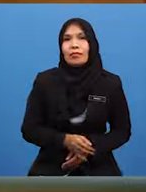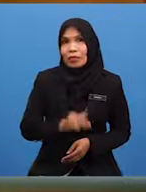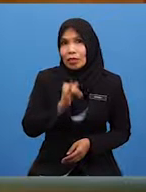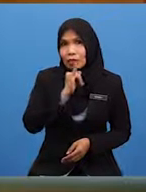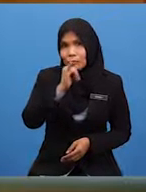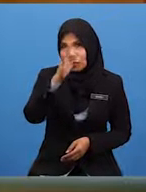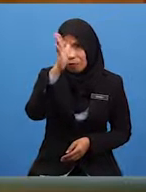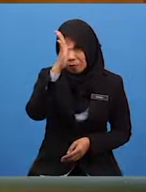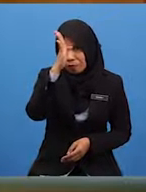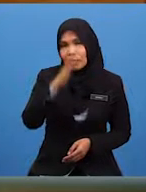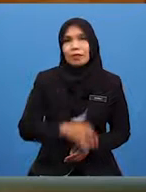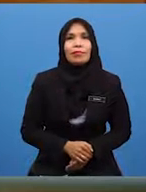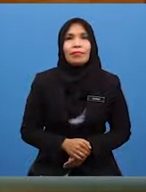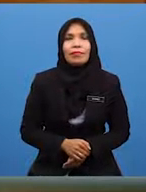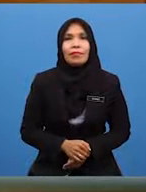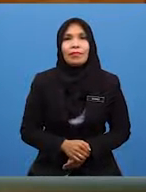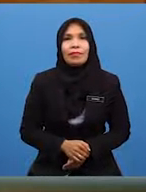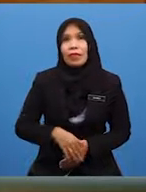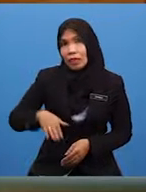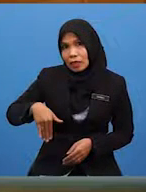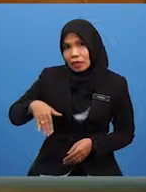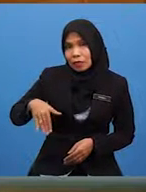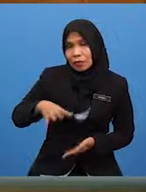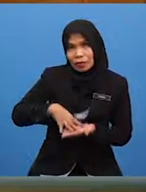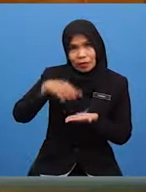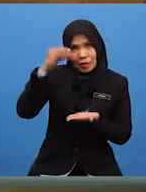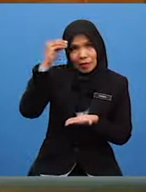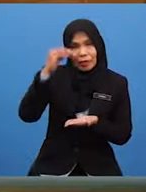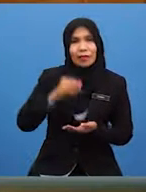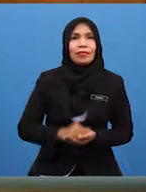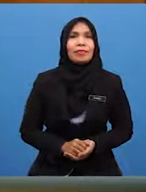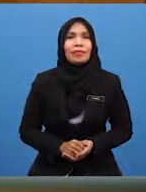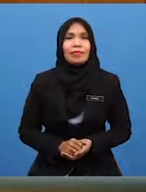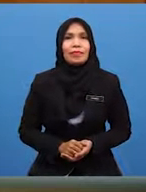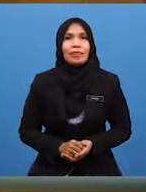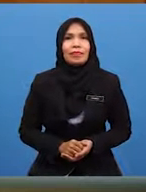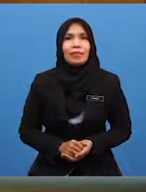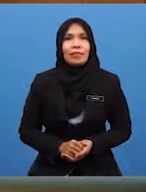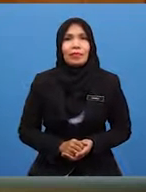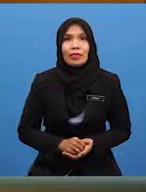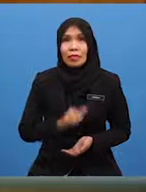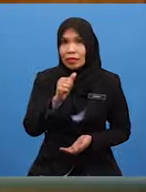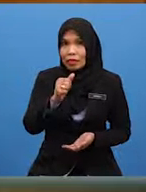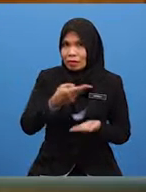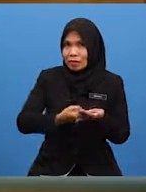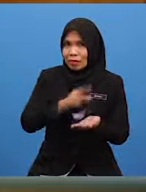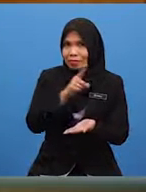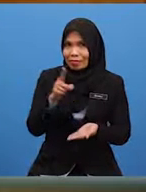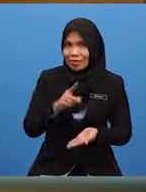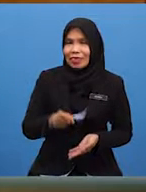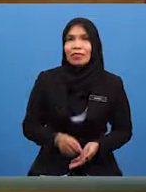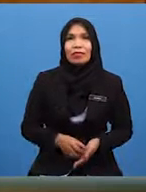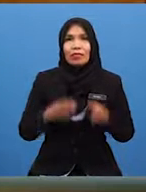Murid-murid, sebelum kita mempelajari abjad Braille A hingga Z, cikgu